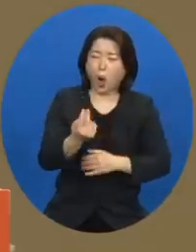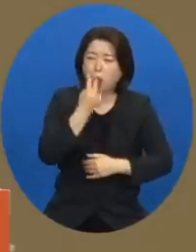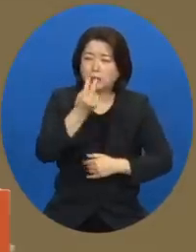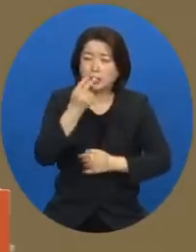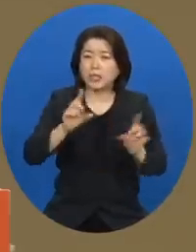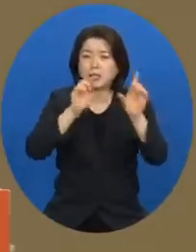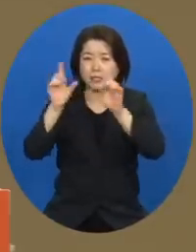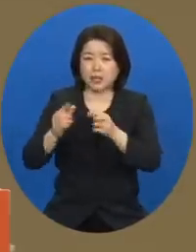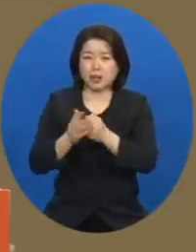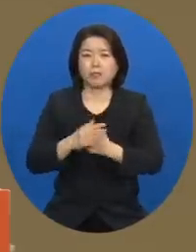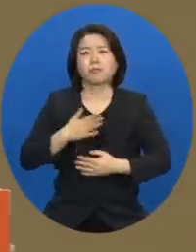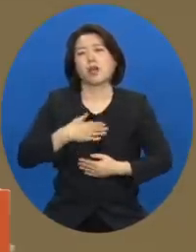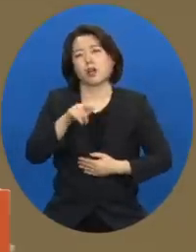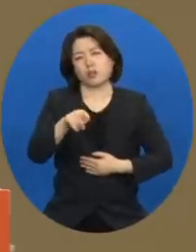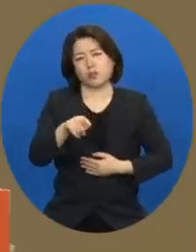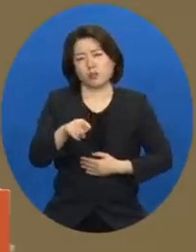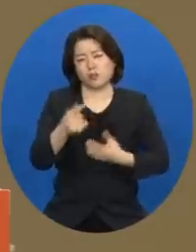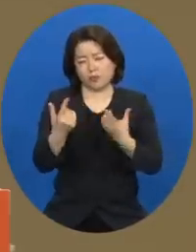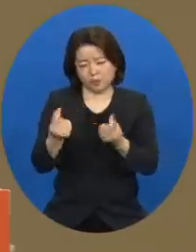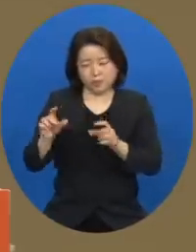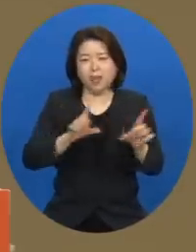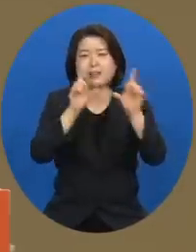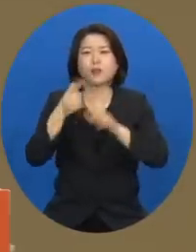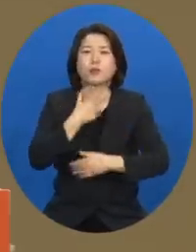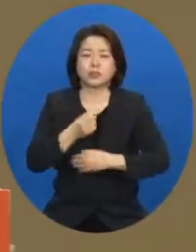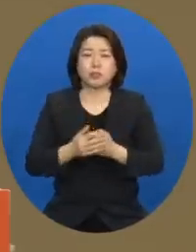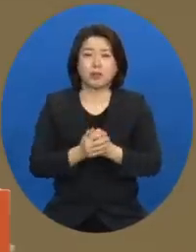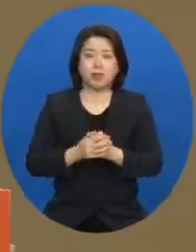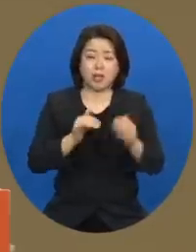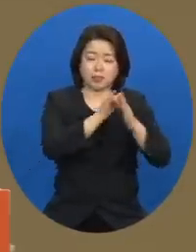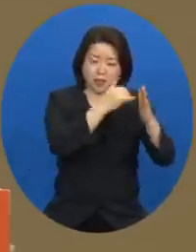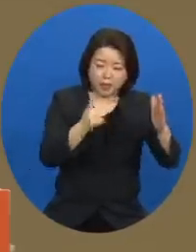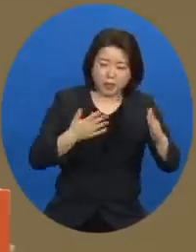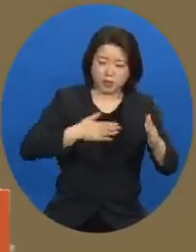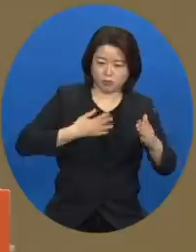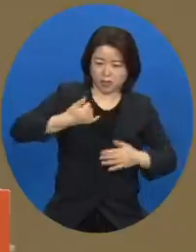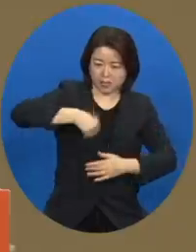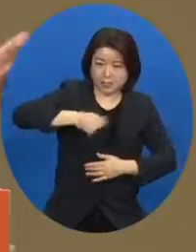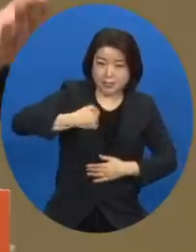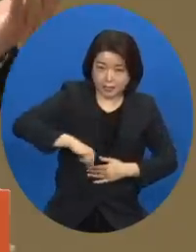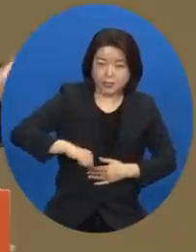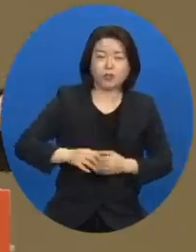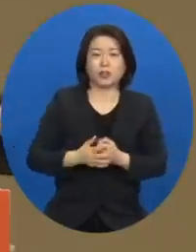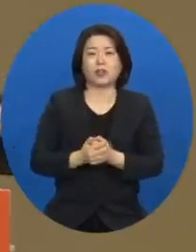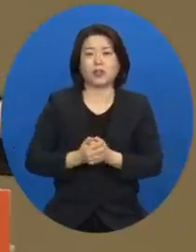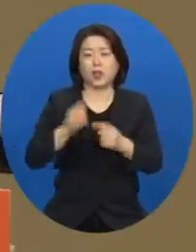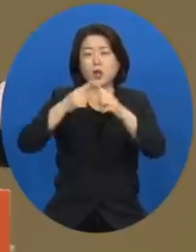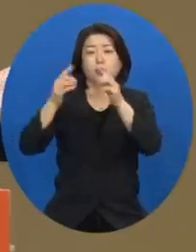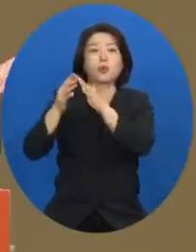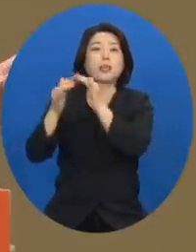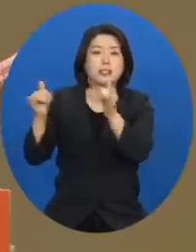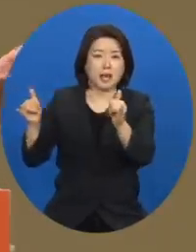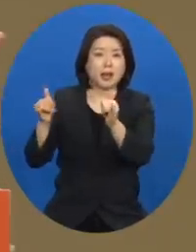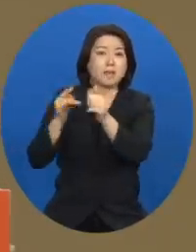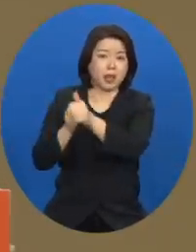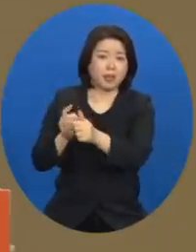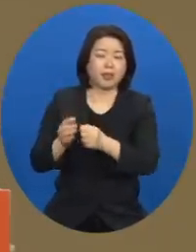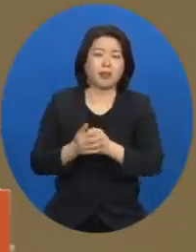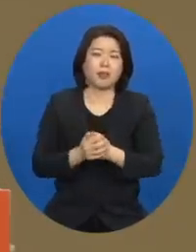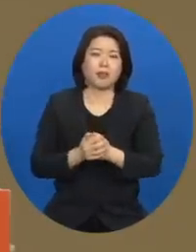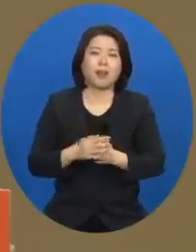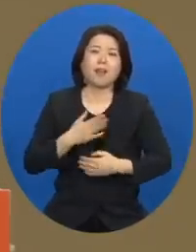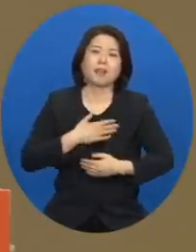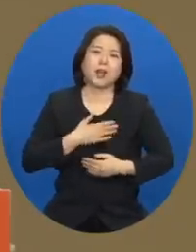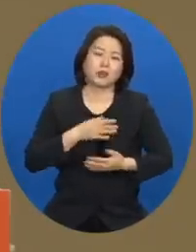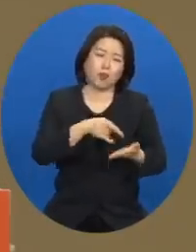그 삶을 나도 살고 그래서 내 가족, 내 자녀들에게 그리고 교우들에게